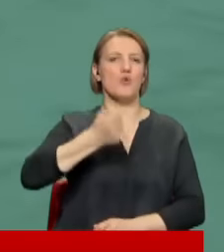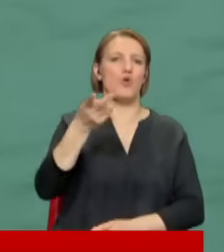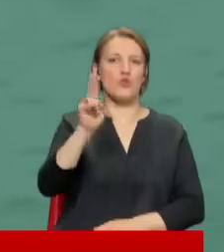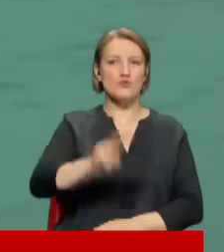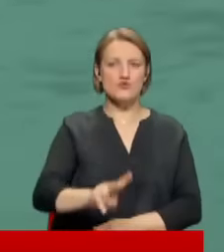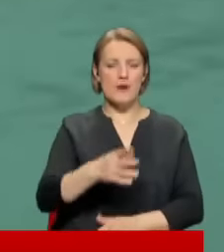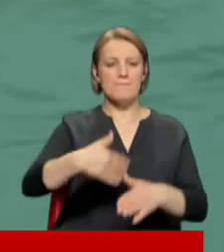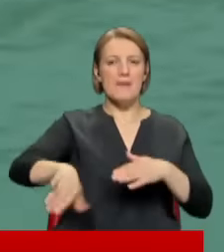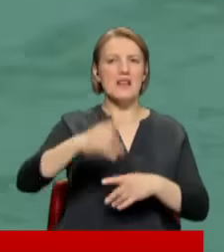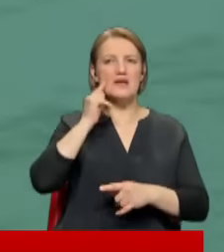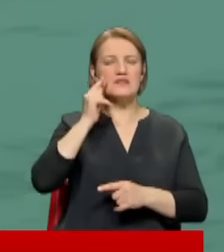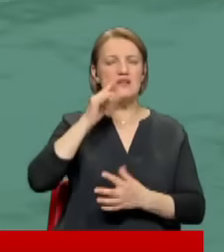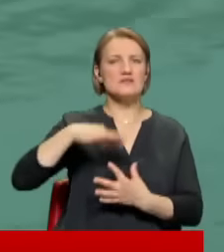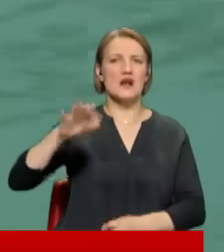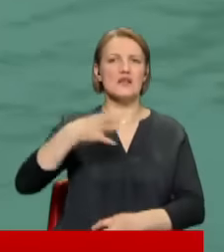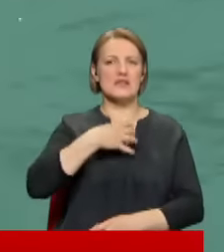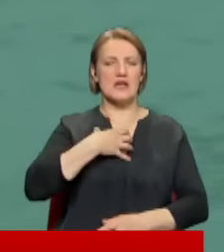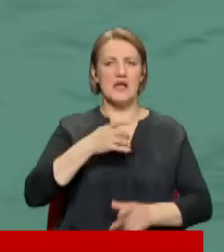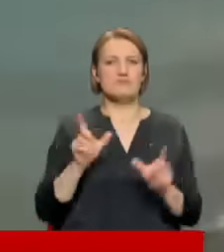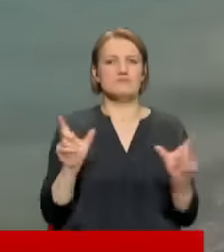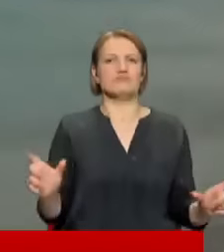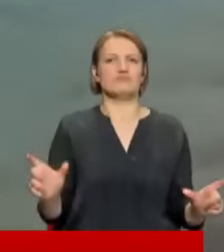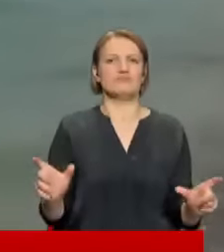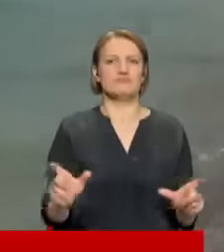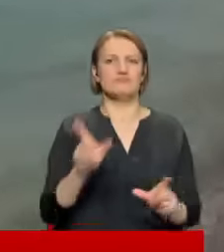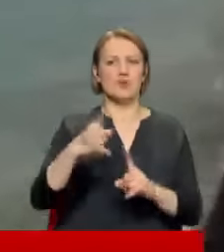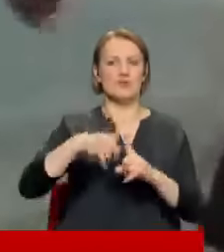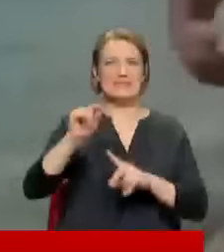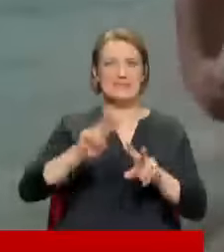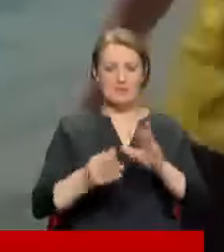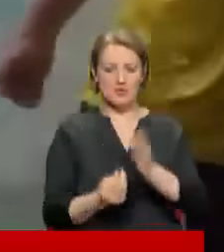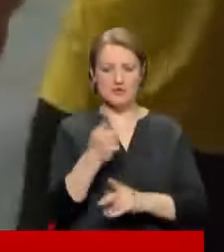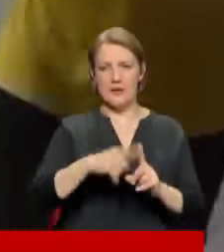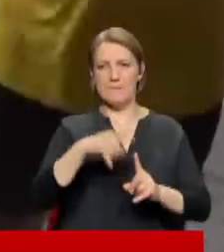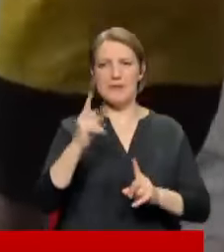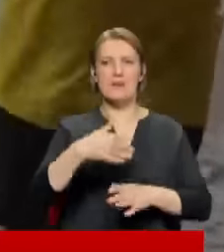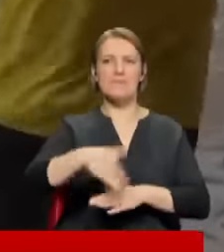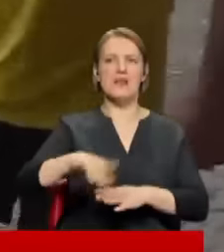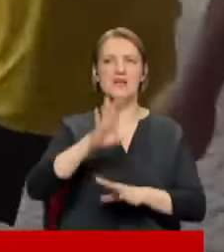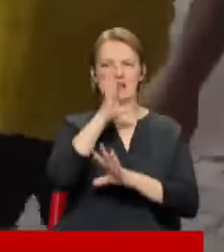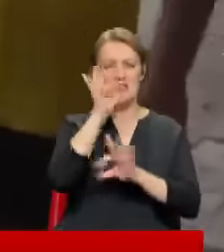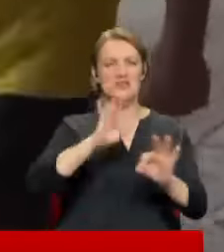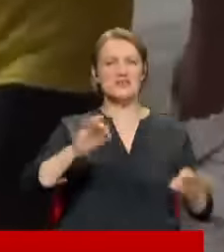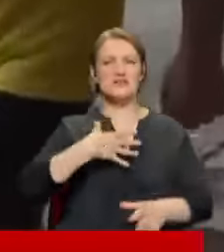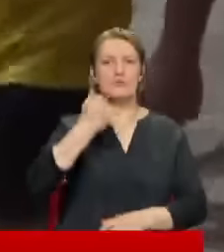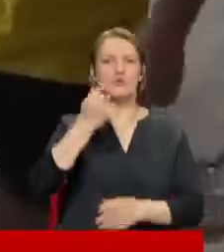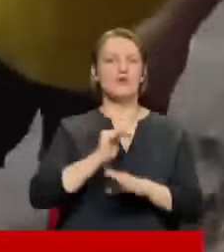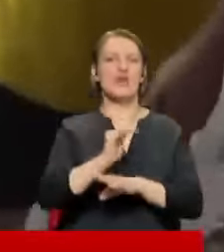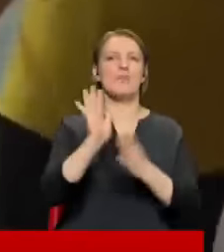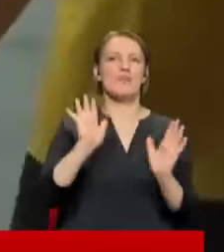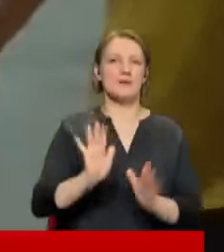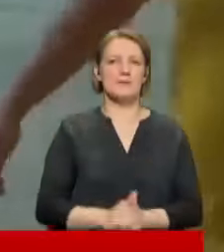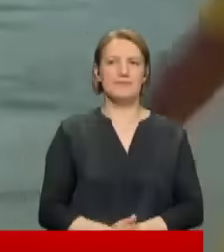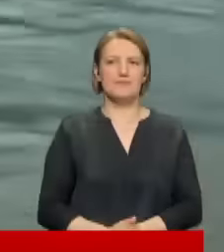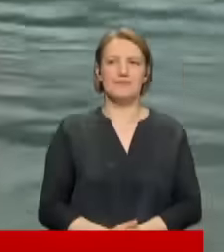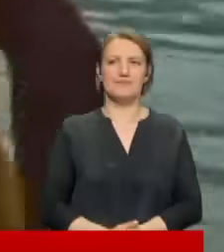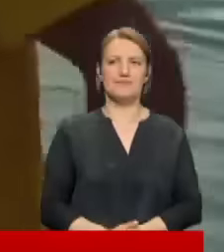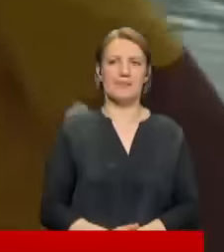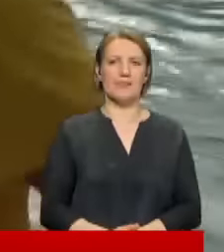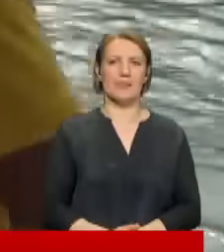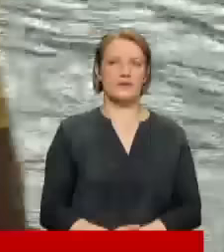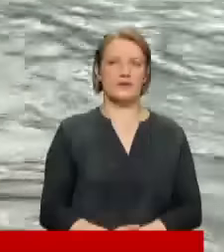verince mahalleli kendi arasında can kurtaran timi kurdu. O tim kurulduğundan beri mahallede hiç boğulma vakası yaşanmadı. Canlı